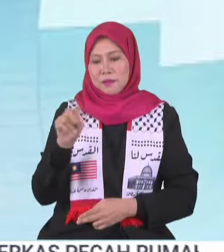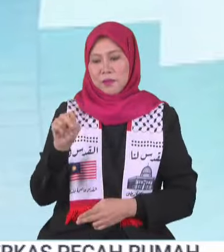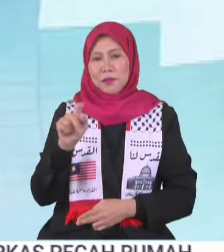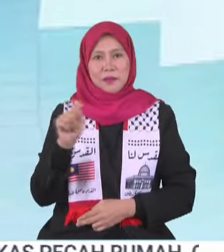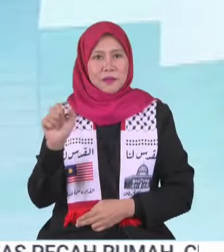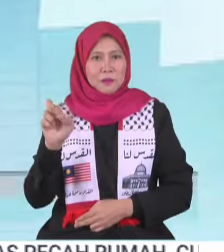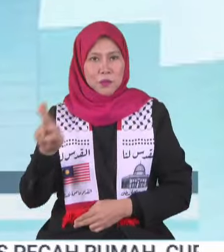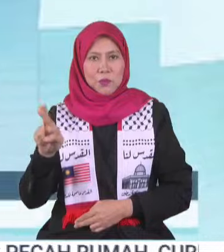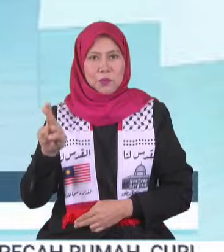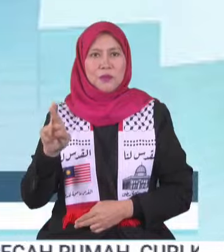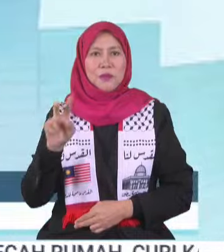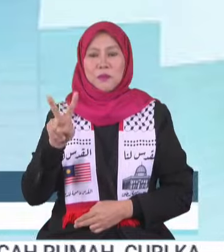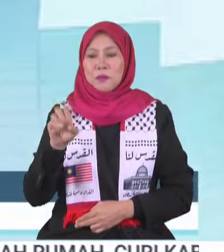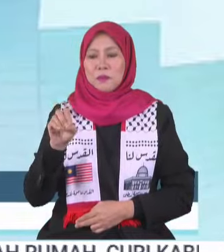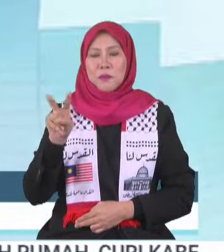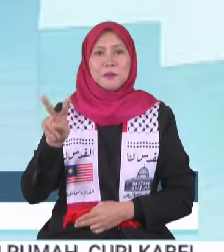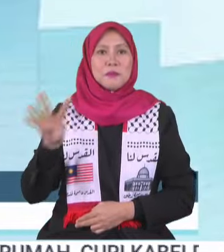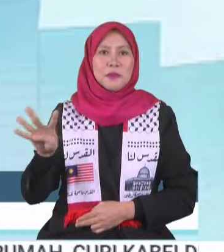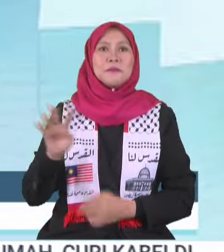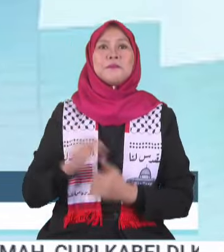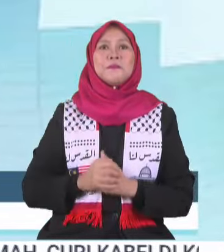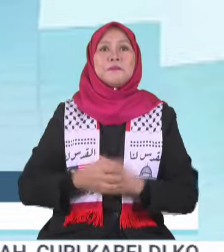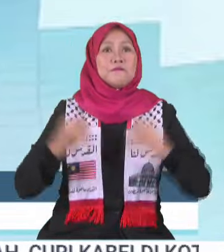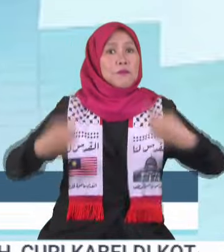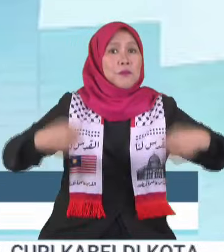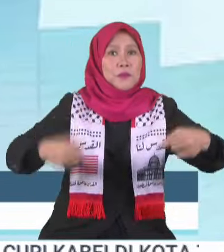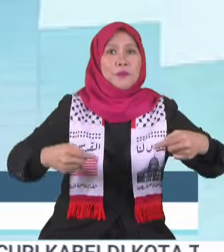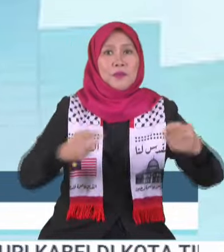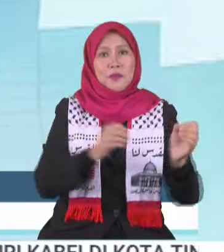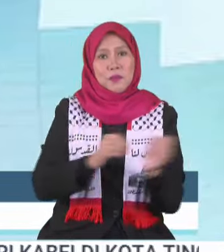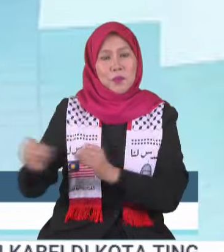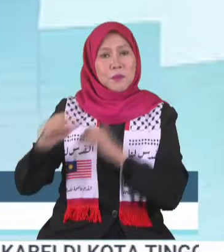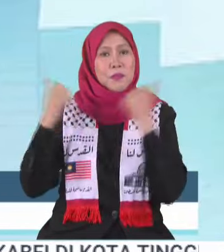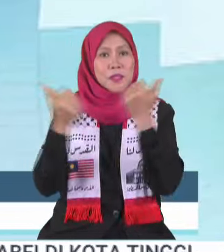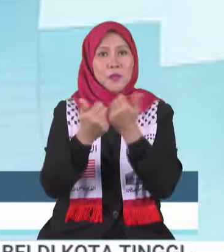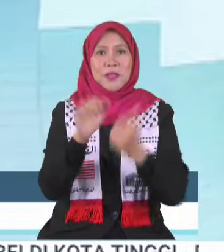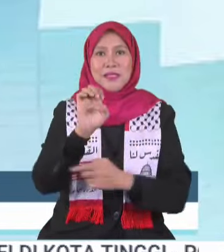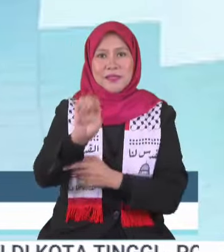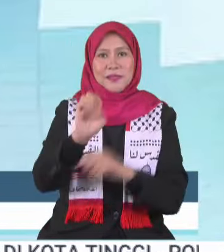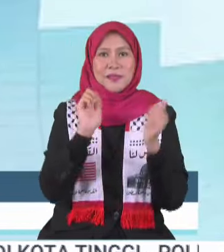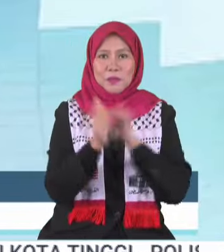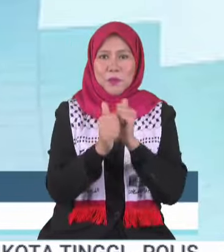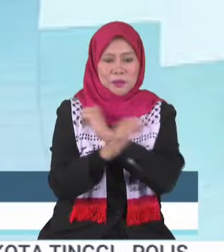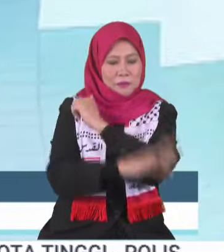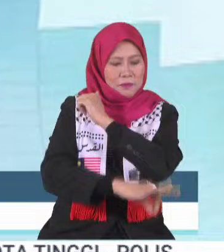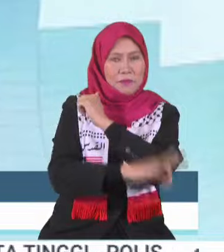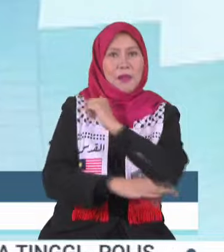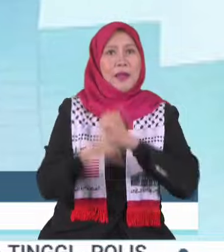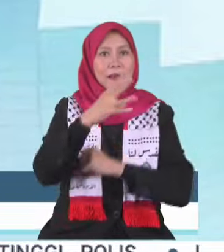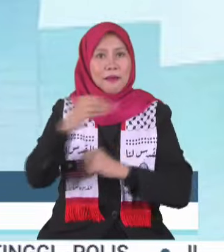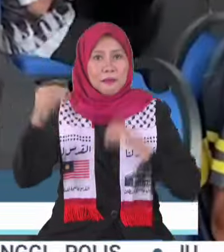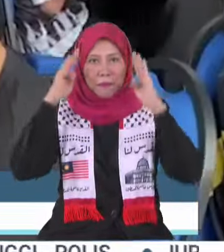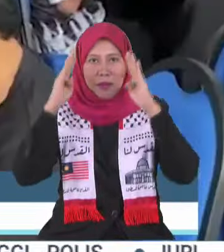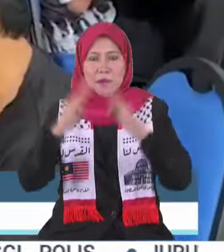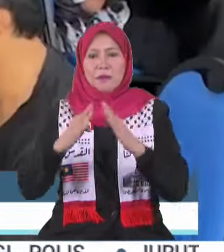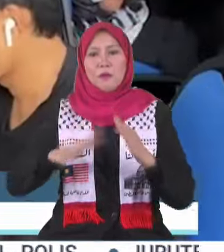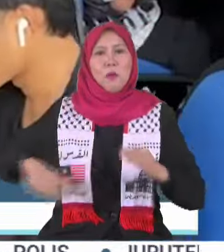Saingan anjuran Persatuan E-sports Negeri Sembilan dan Pahang itu memfokuskan penyertaan anak muda dari seluruh negara.